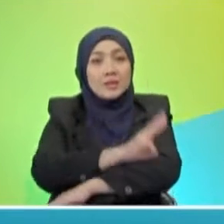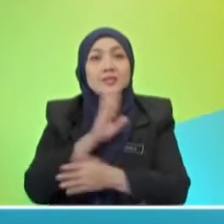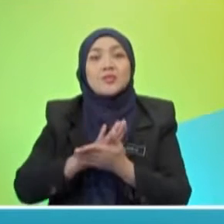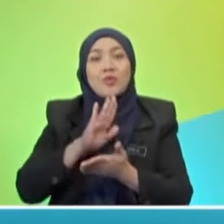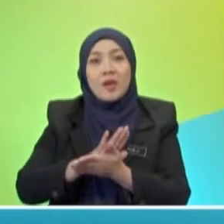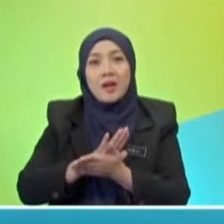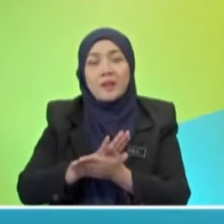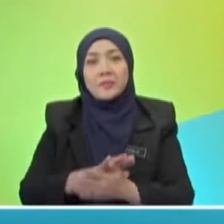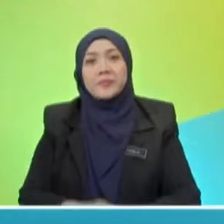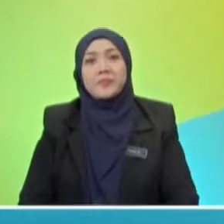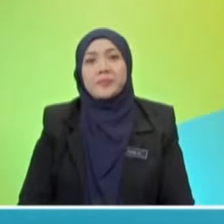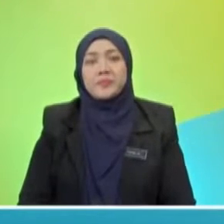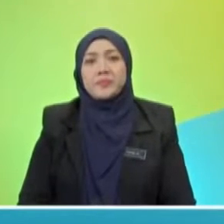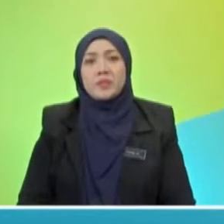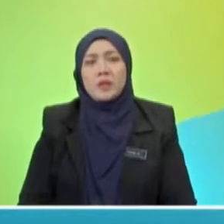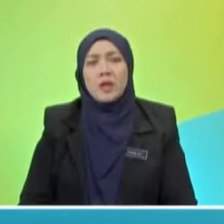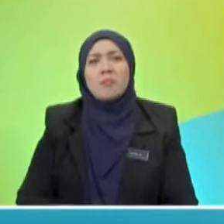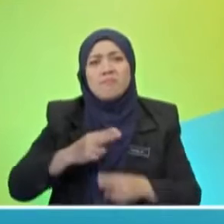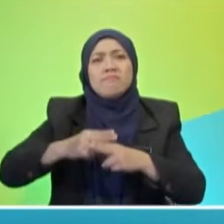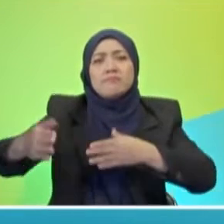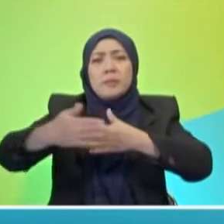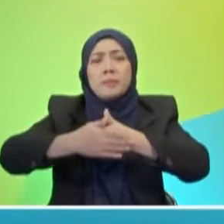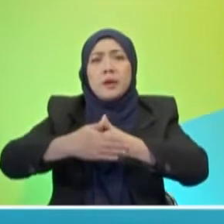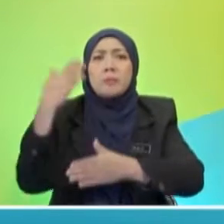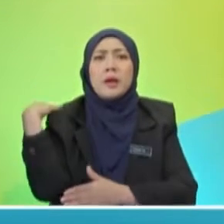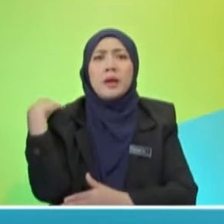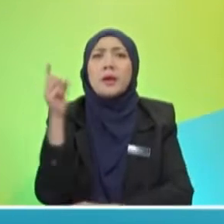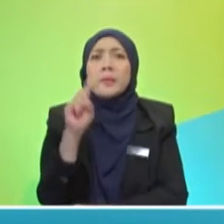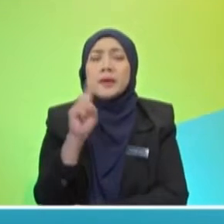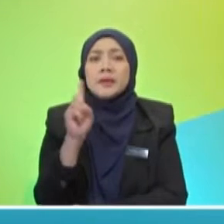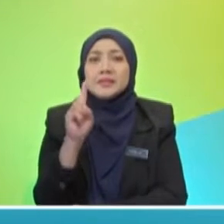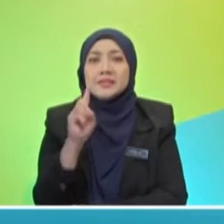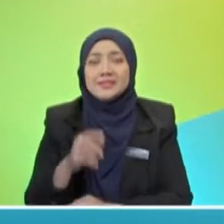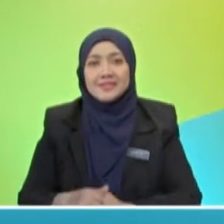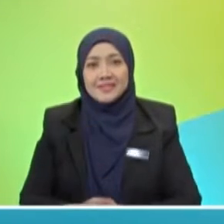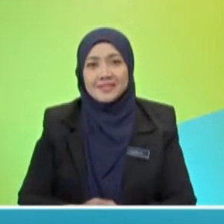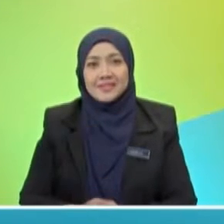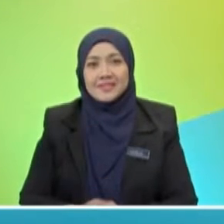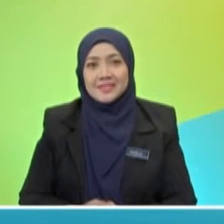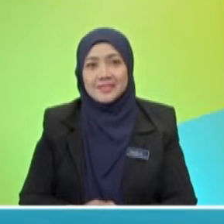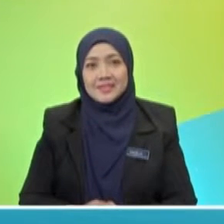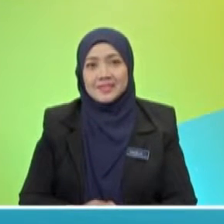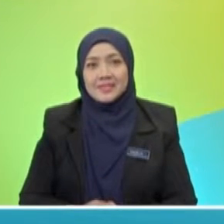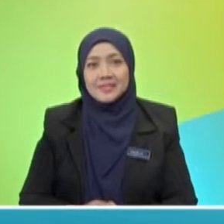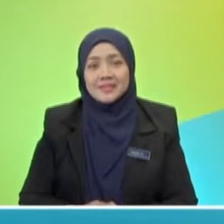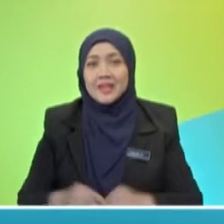sekolah? Baik, kita nak potong di hadapan atau di belakang? Ah, murid-murid, potong di hadapan atau di belakang?